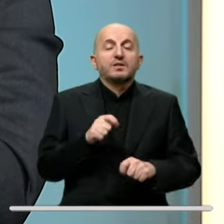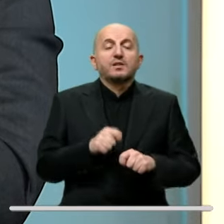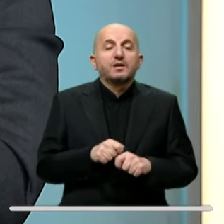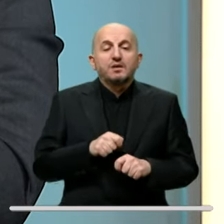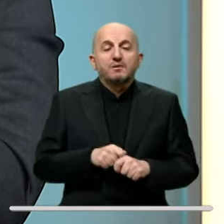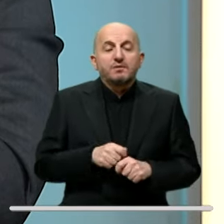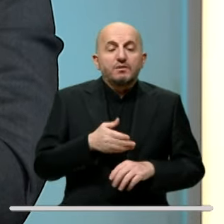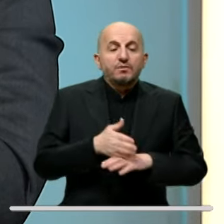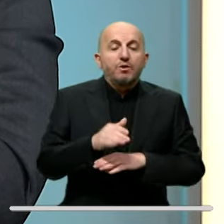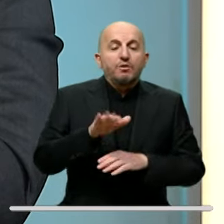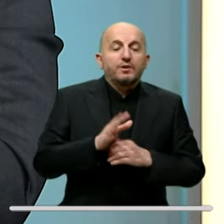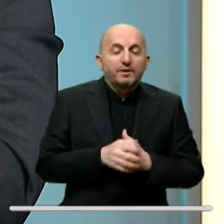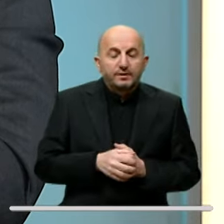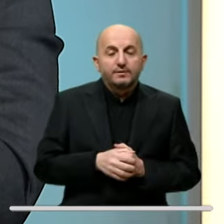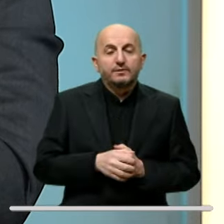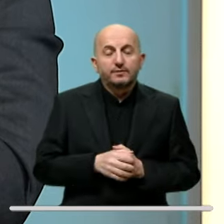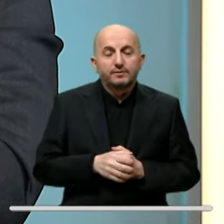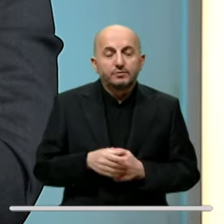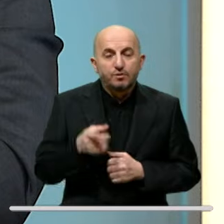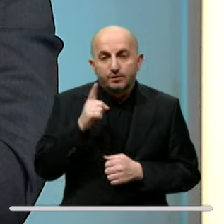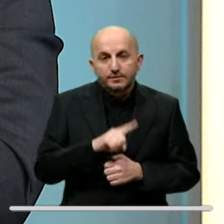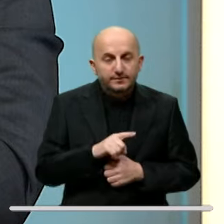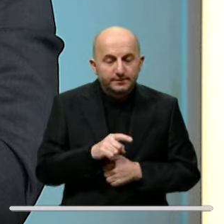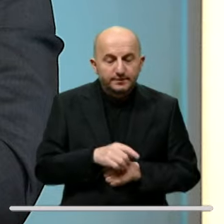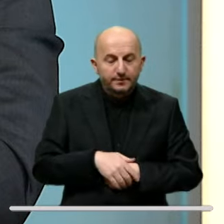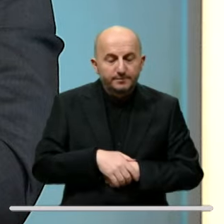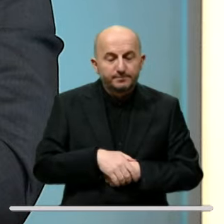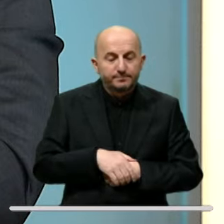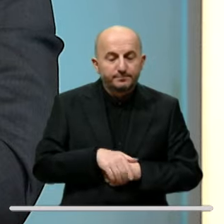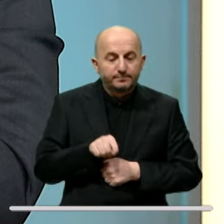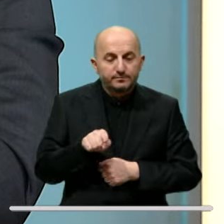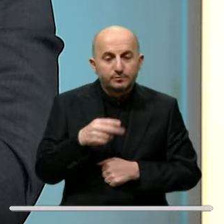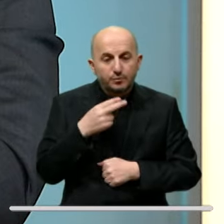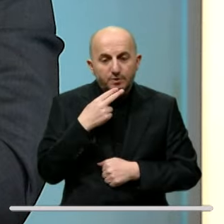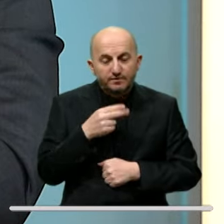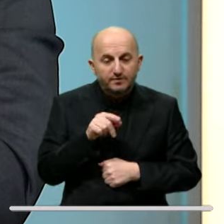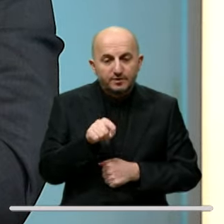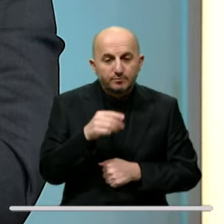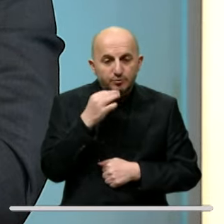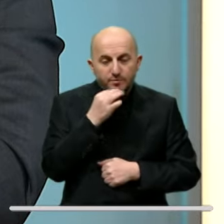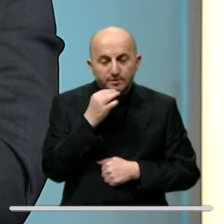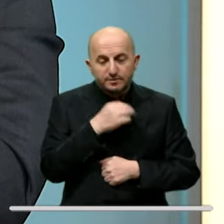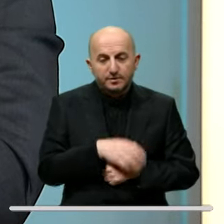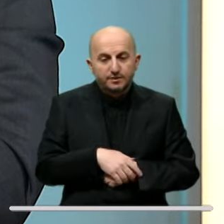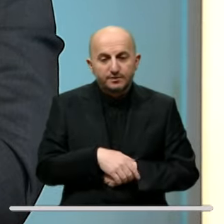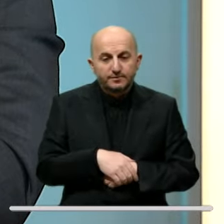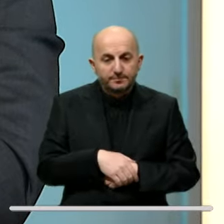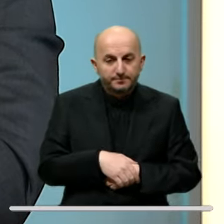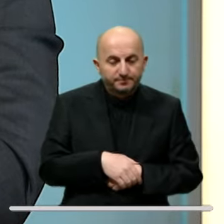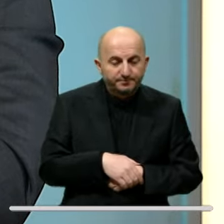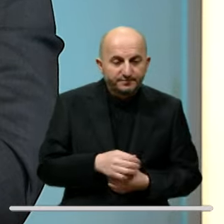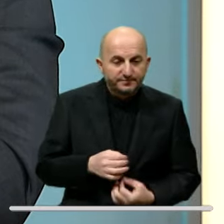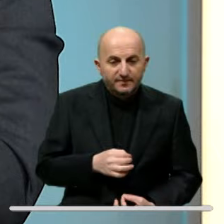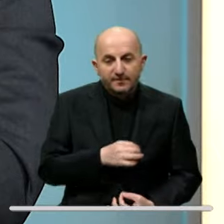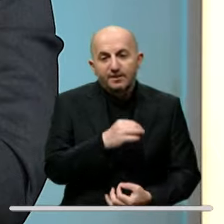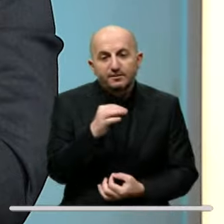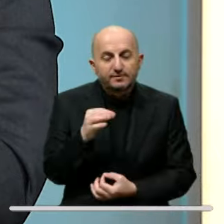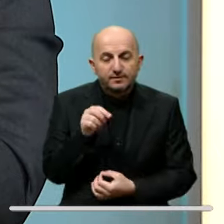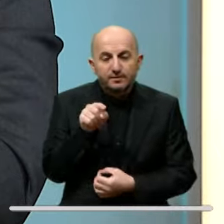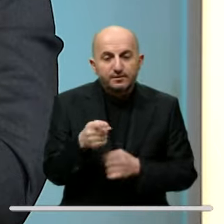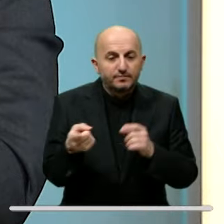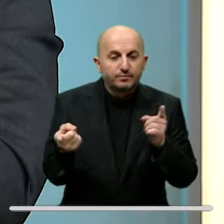da doğru değildir. Dolayısıyla bu hanımefendi ve bunun benzerleri insanlara bu